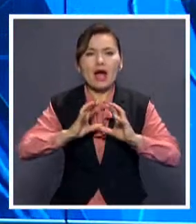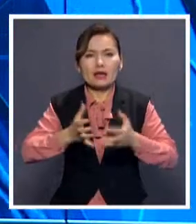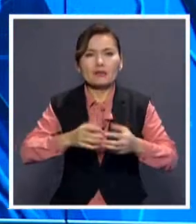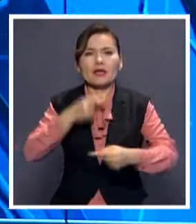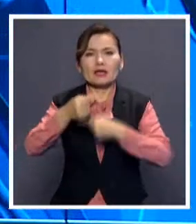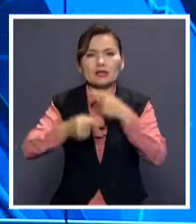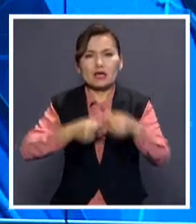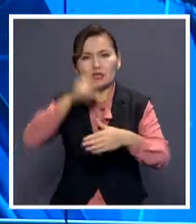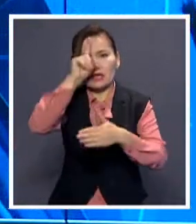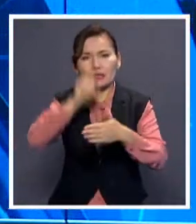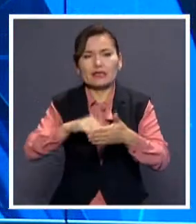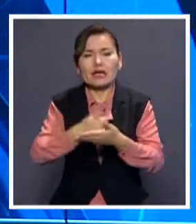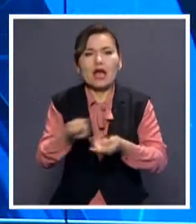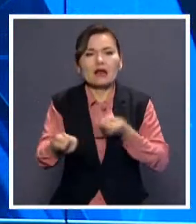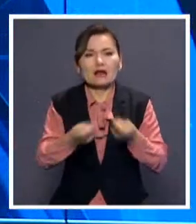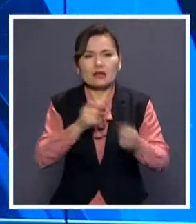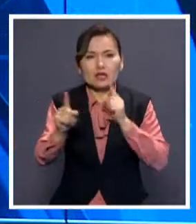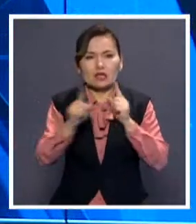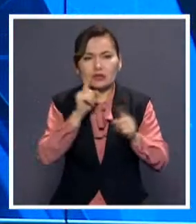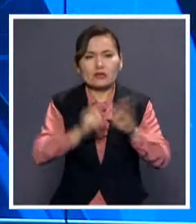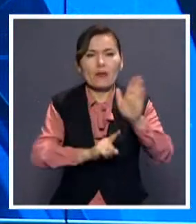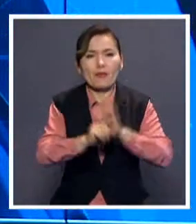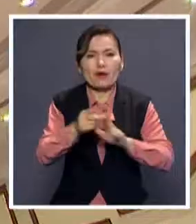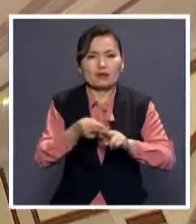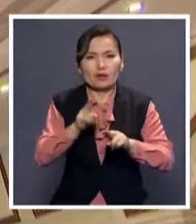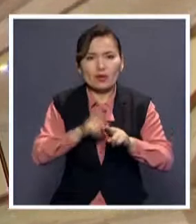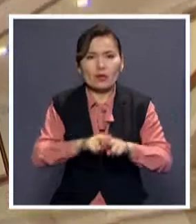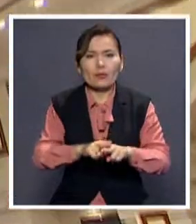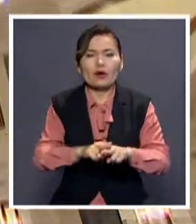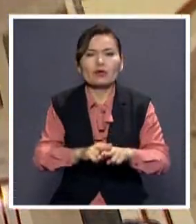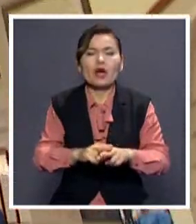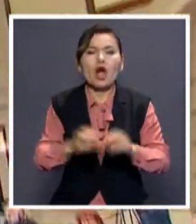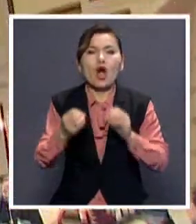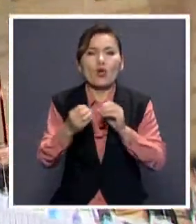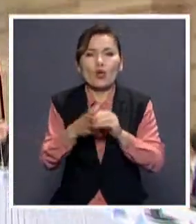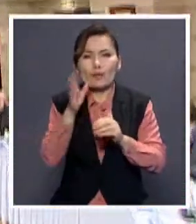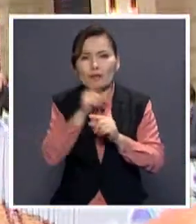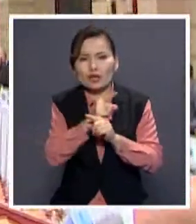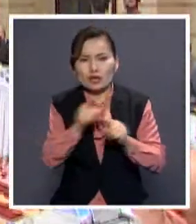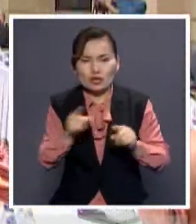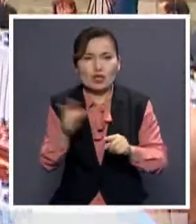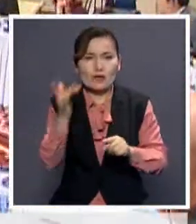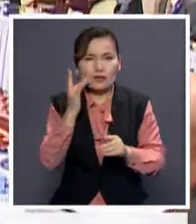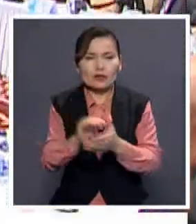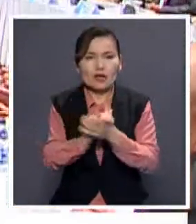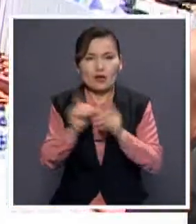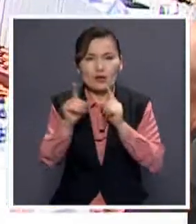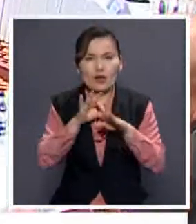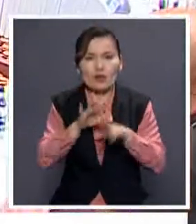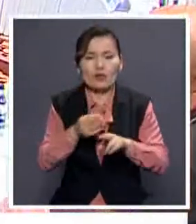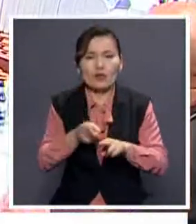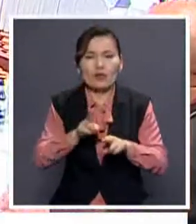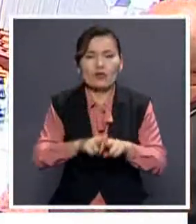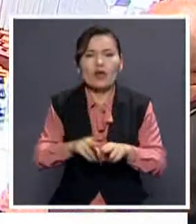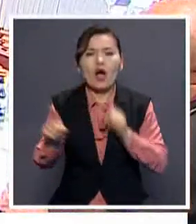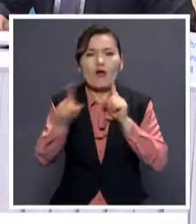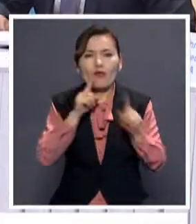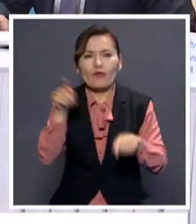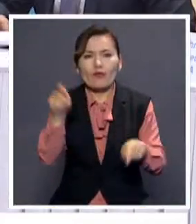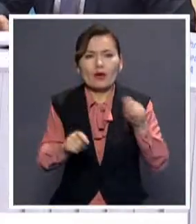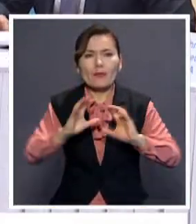лидерлерінің съезі басталады. Биылғы жиынның өтетін уақыты съездің 15 жылдығымен тұспа-тұс келіп отыр. Осы аралықта форум әлем